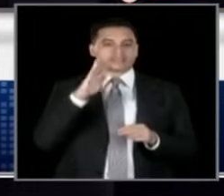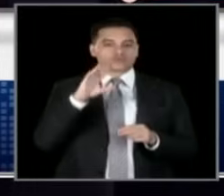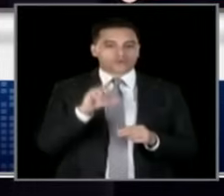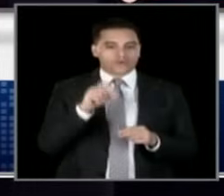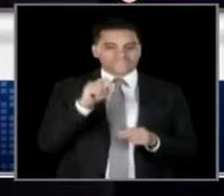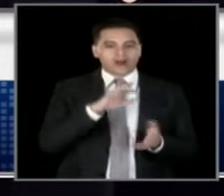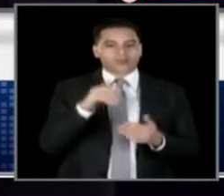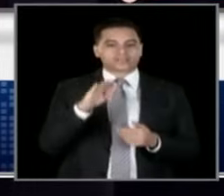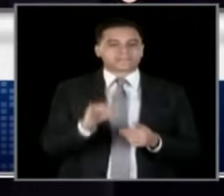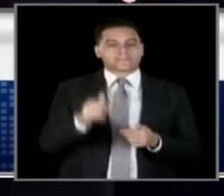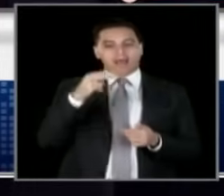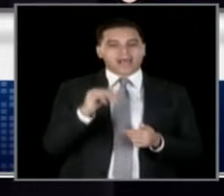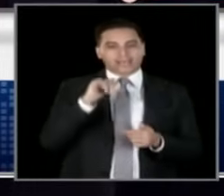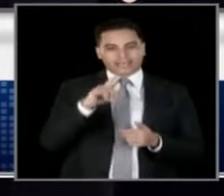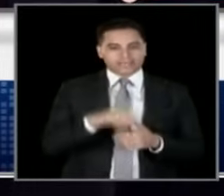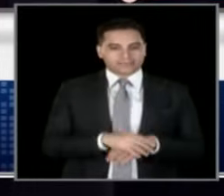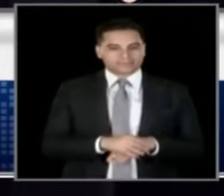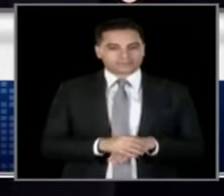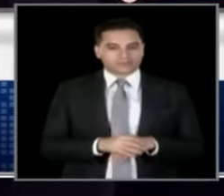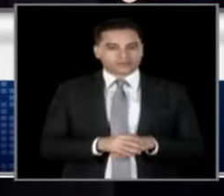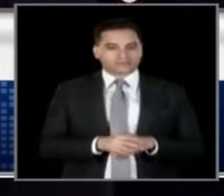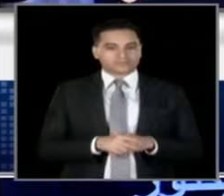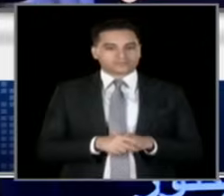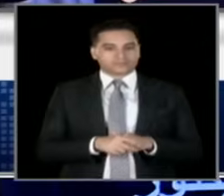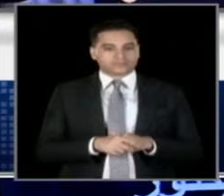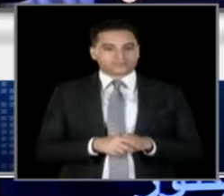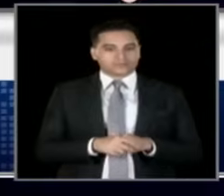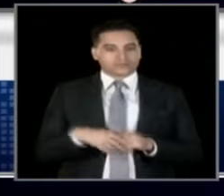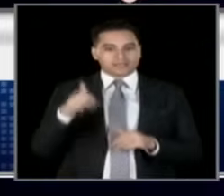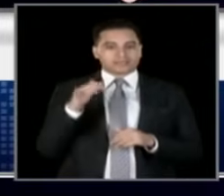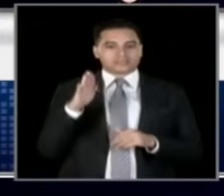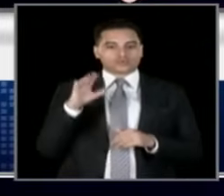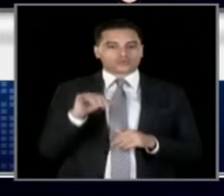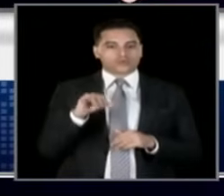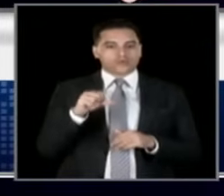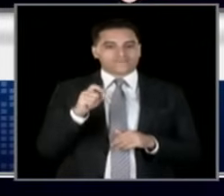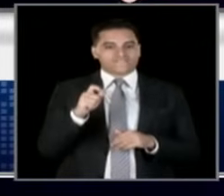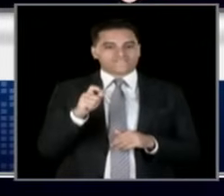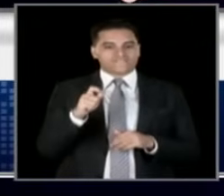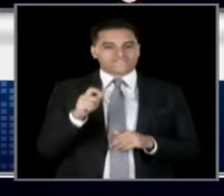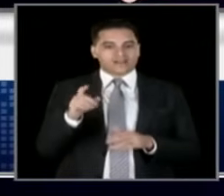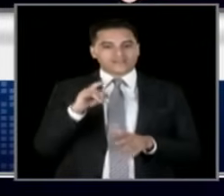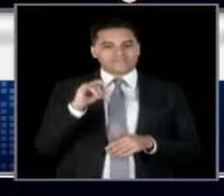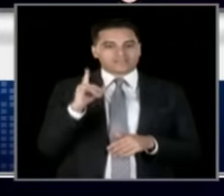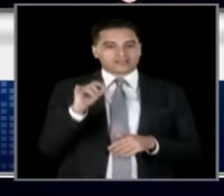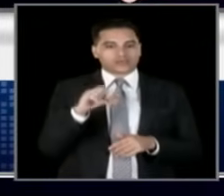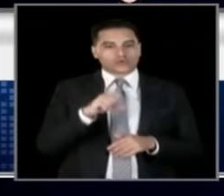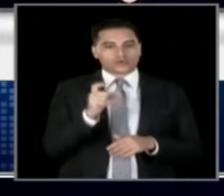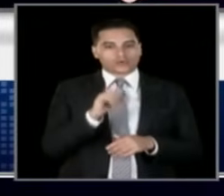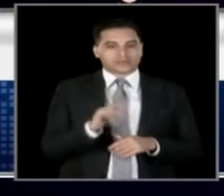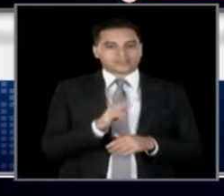فريوني وإسماعيل قادري يوسف فريوني يوسف فريوني يا